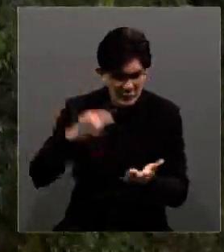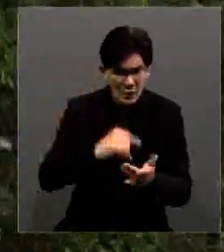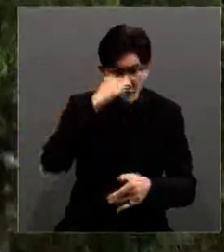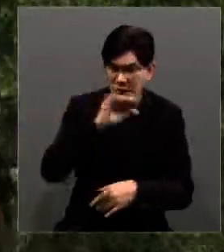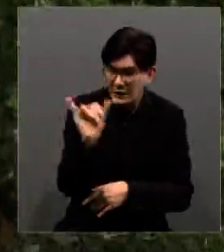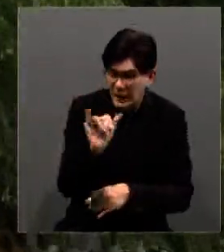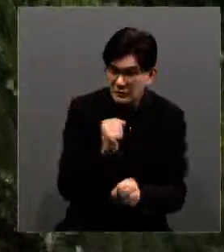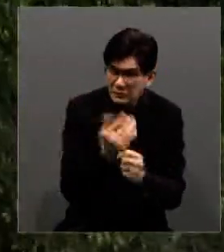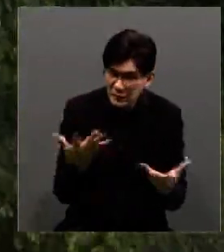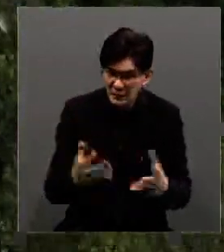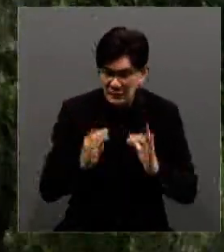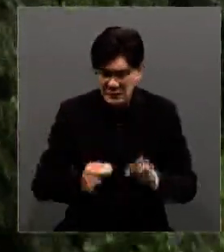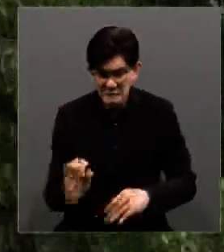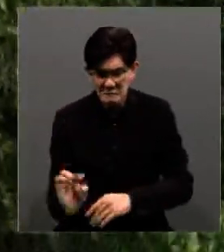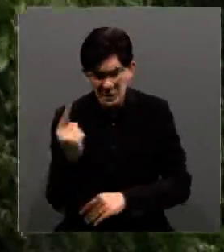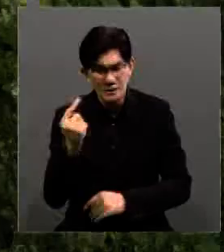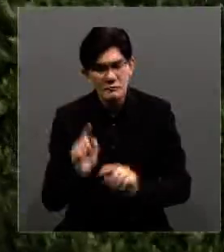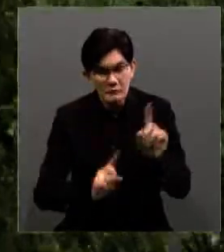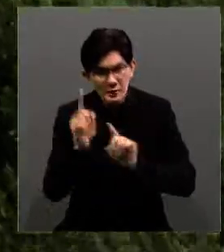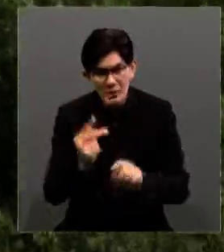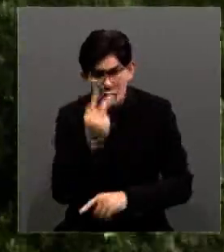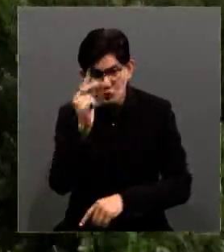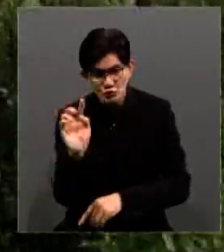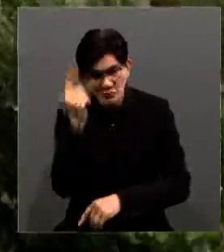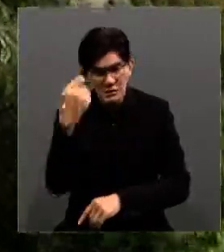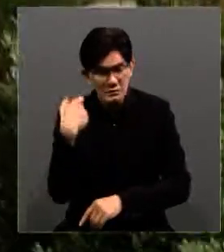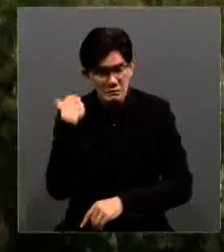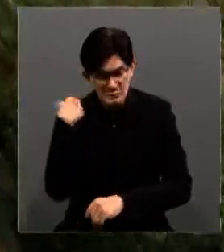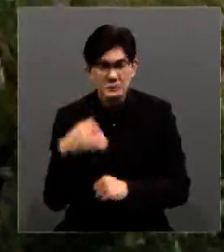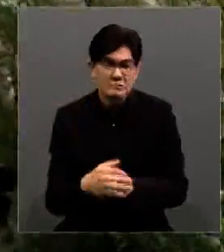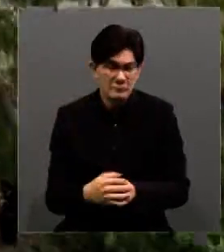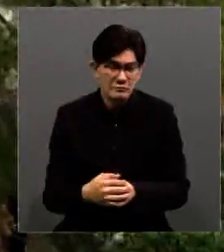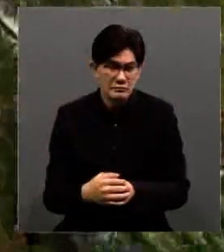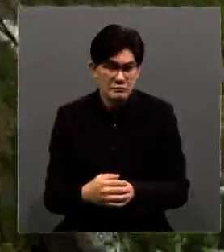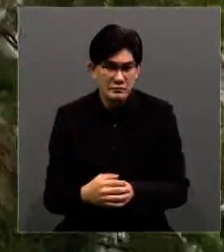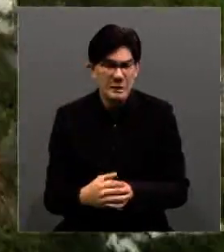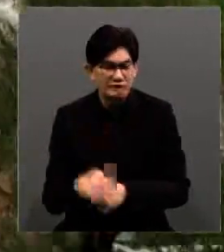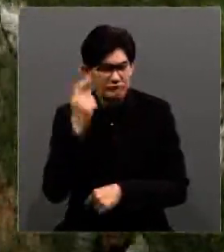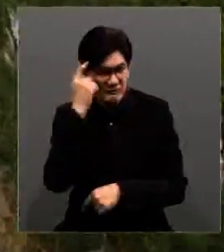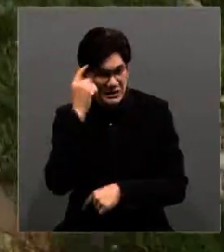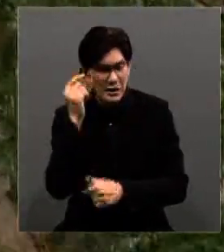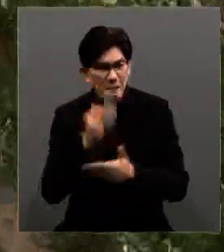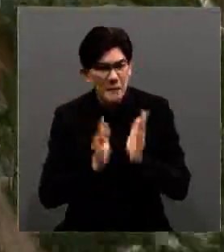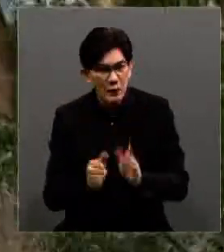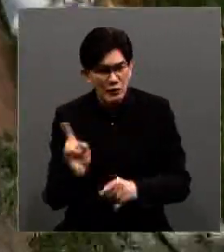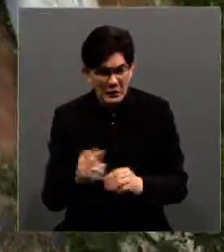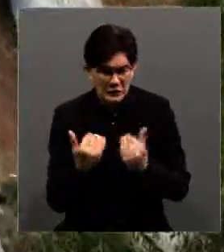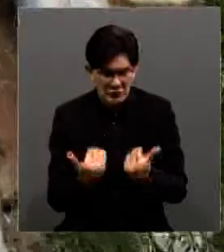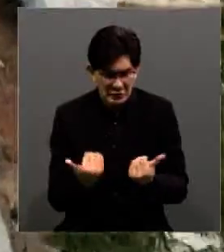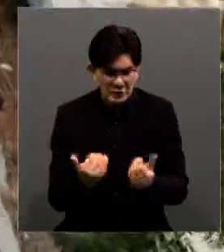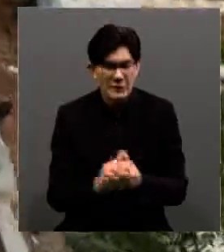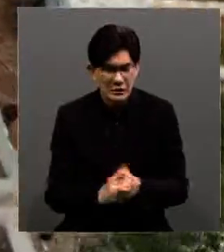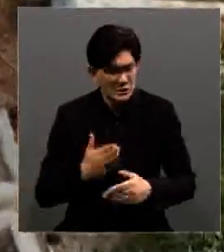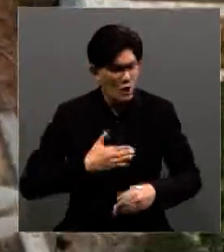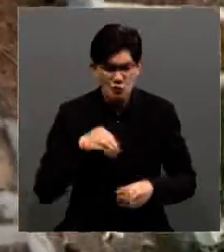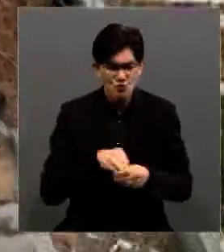ทางกลับมาเนี่ยให้ตัดสินใจใหม่นะประเมินภาพรวมหน่อยนะครับแล้วให้รีบเดินทางกลับมาคือคิดว่าบางคนอาจจะคิดว่าเออตอนนี้ตรง